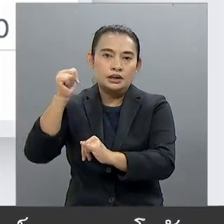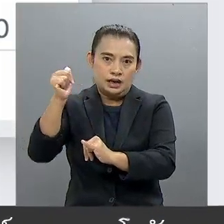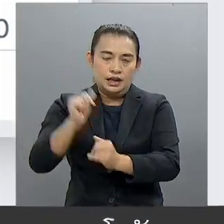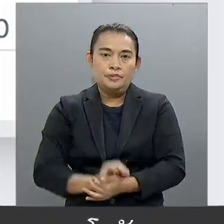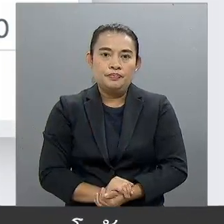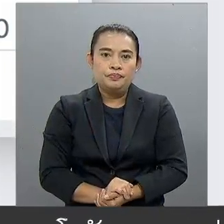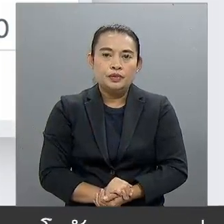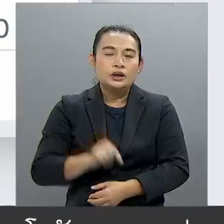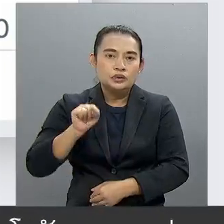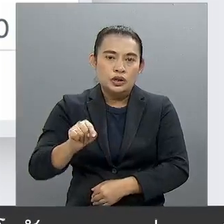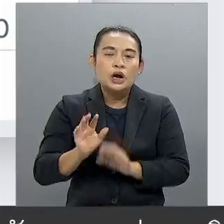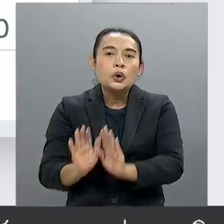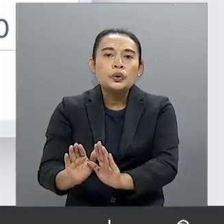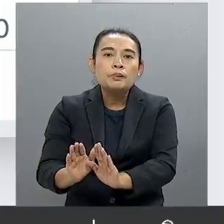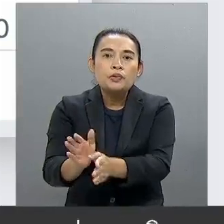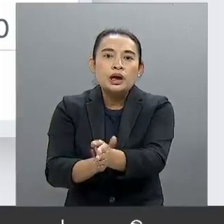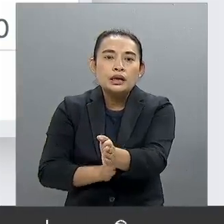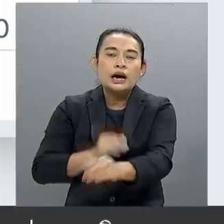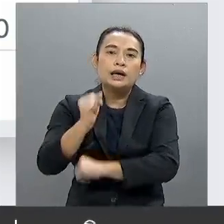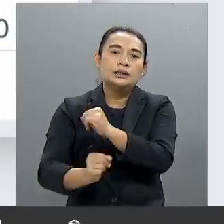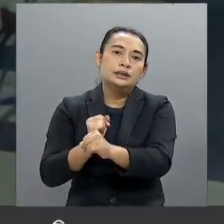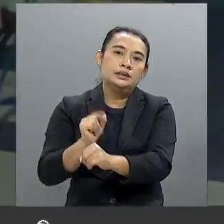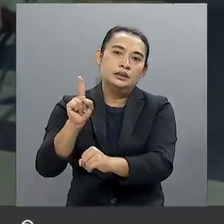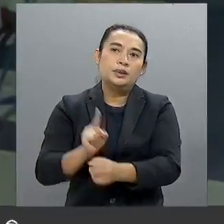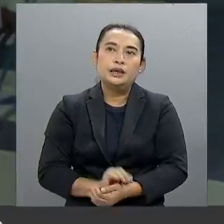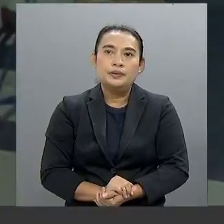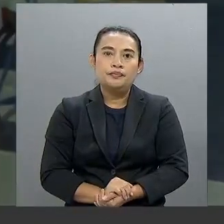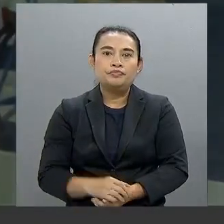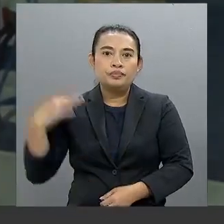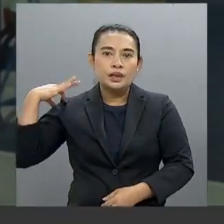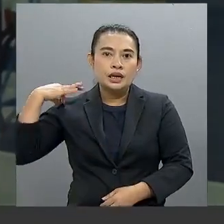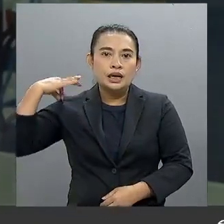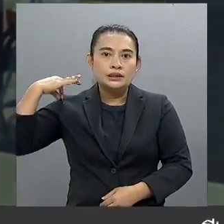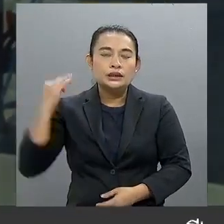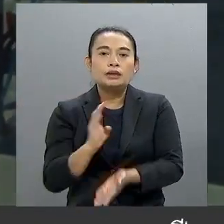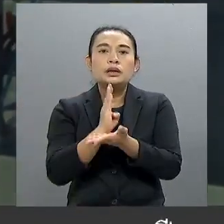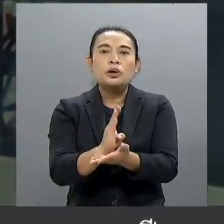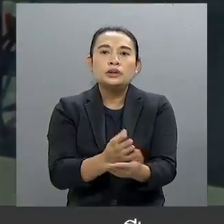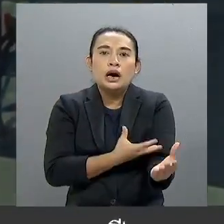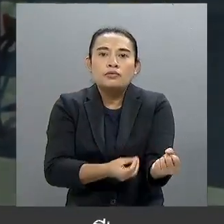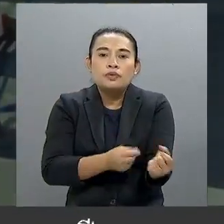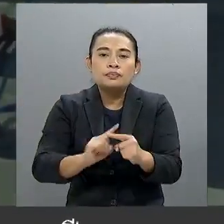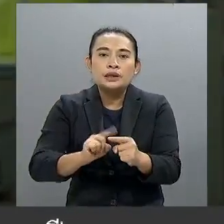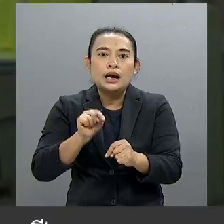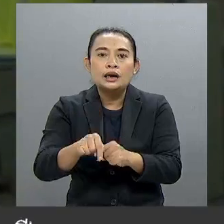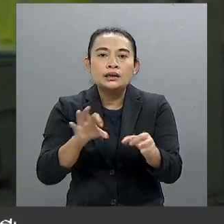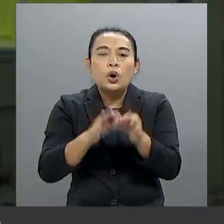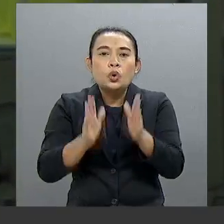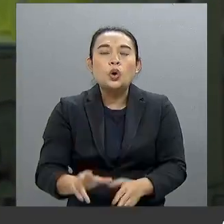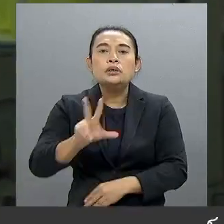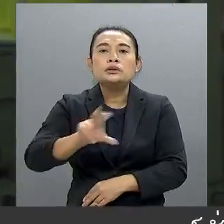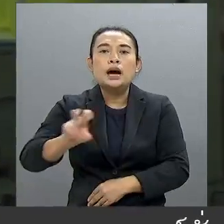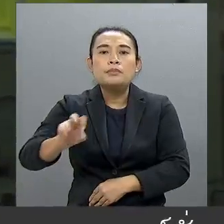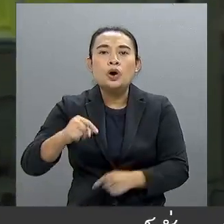ามารถเก็บไว้ได้นาน1ปีค่ะสำหรับอาสาสมัครที่มาบริจาคนั้นมีประมาณ300คนโดยภูมิต้านทาน